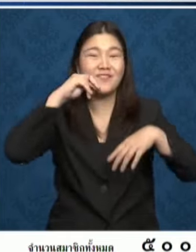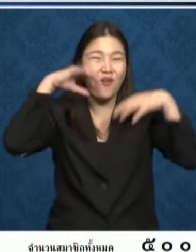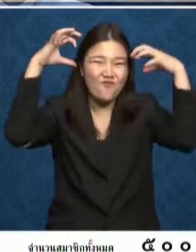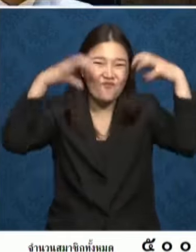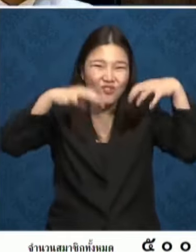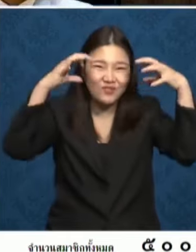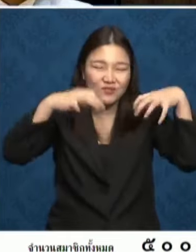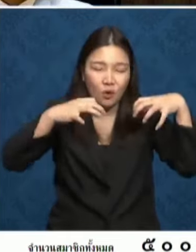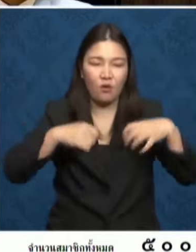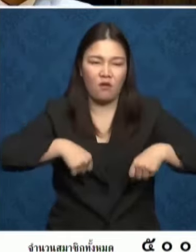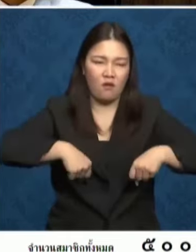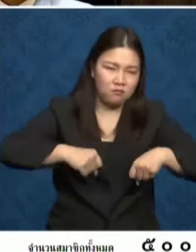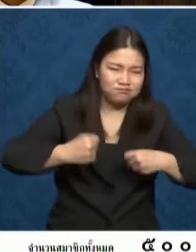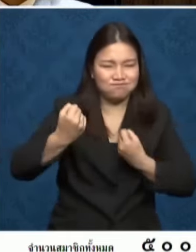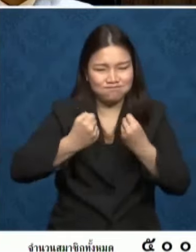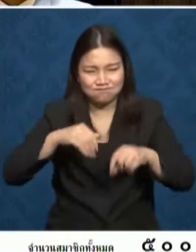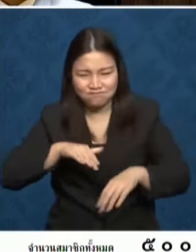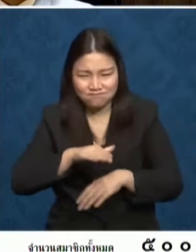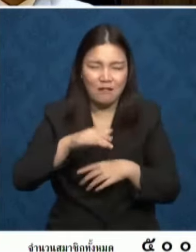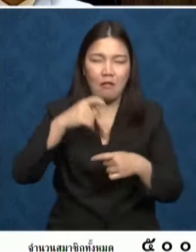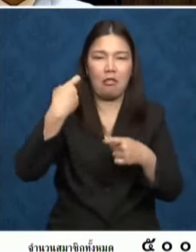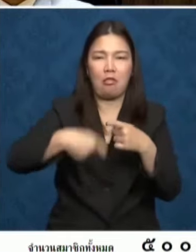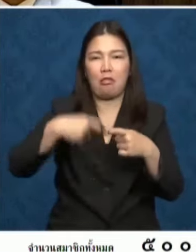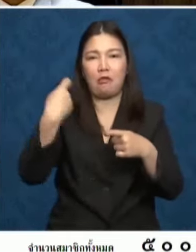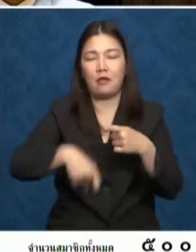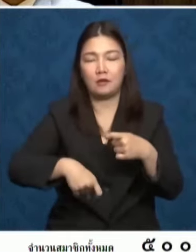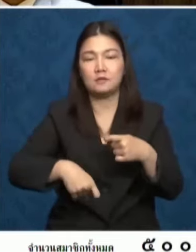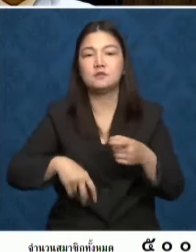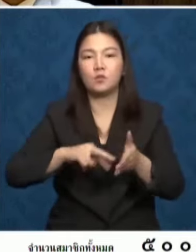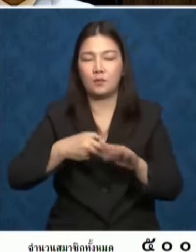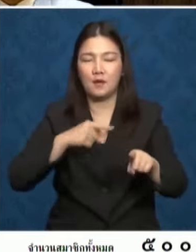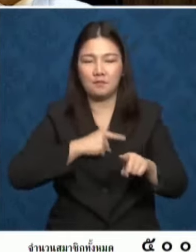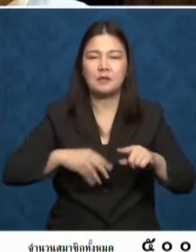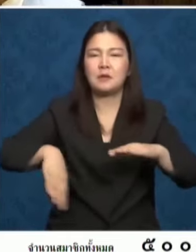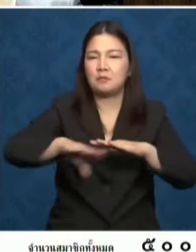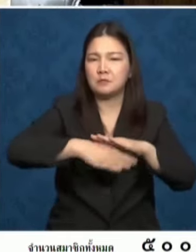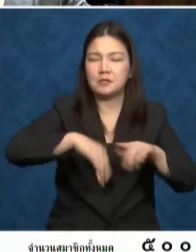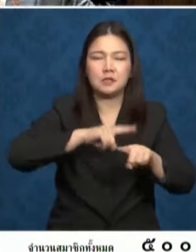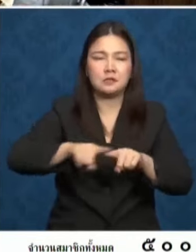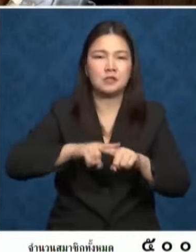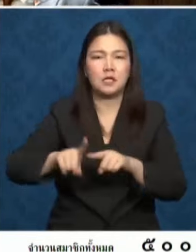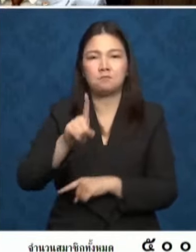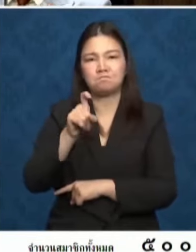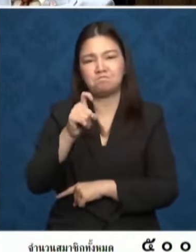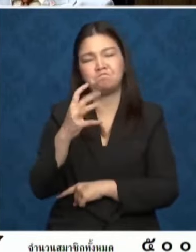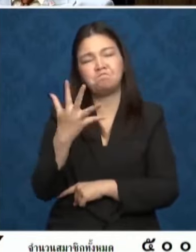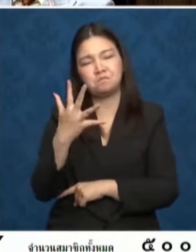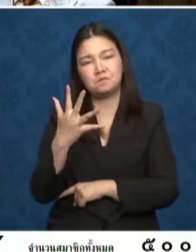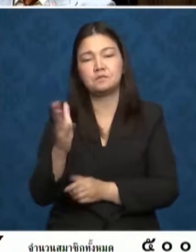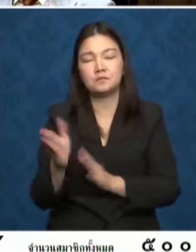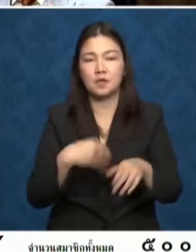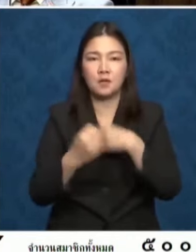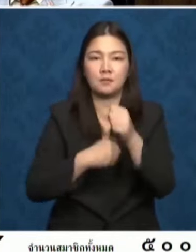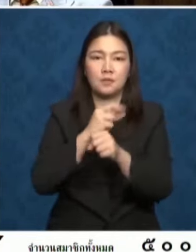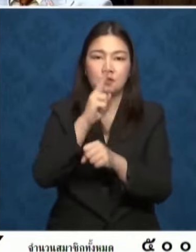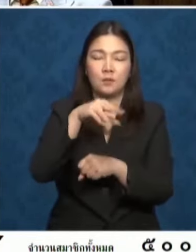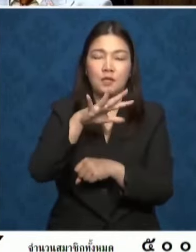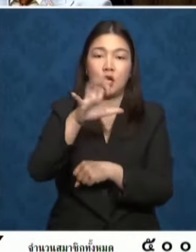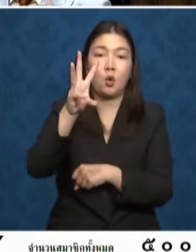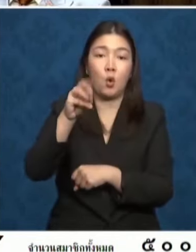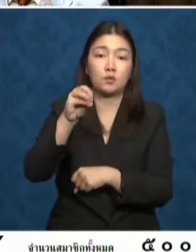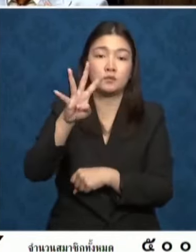ด้วยคความยากลำบากไม่ได้รับงบในการพัฒนาโครงสร้างพื้นฐานในหมู่บ้านหลายปีแล้วนะครับครับเมื่อพ.ศ 2564